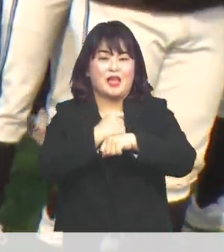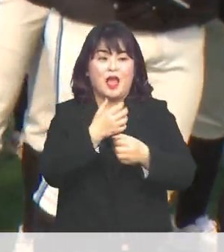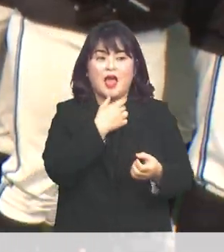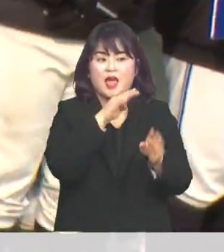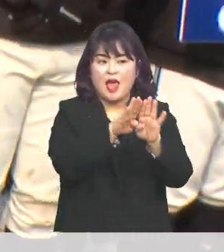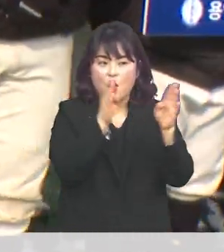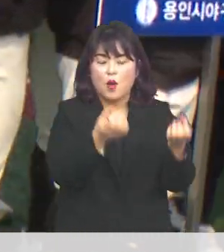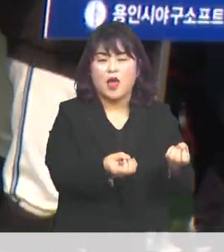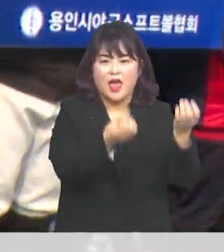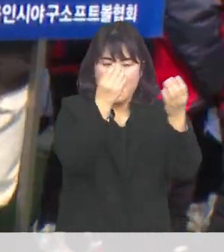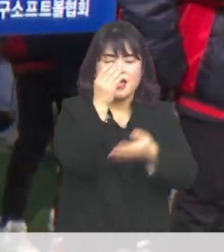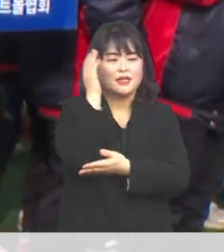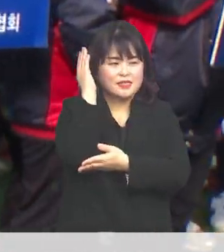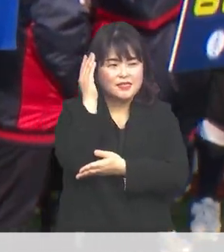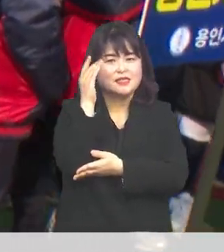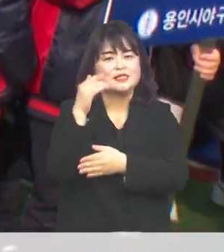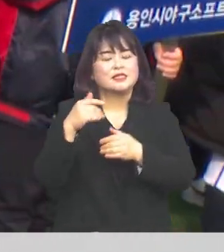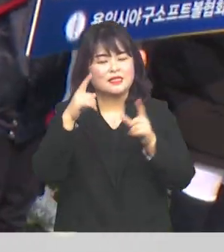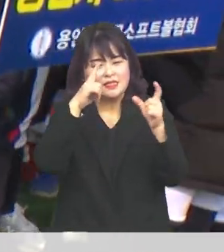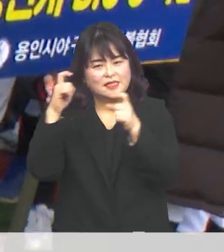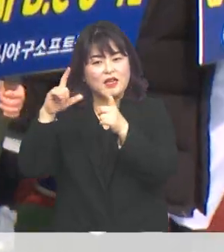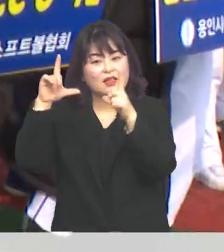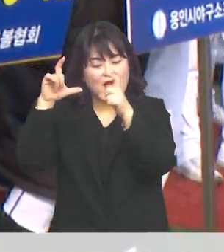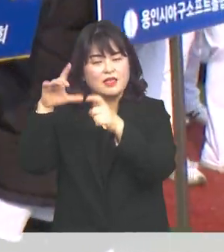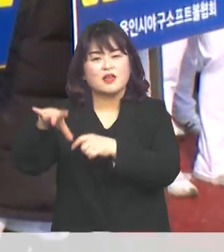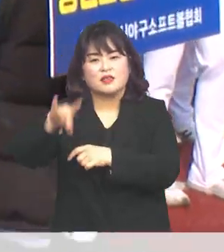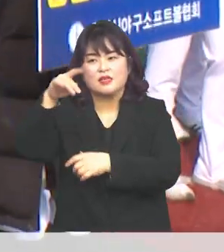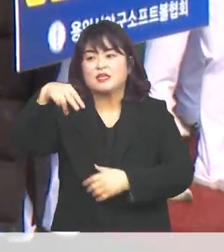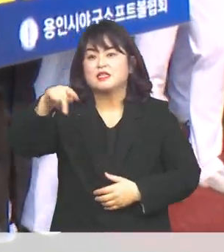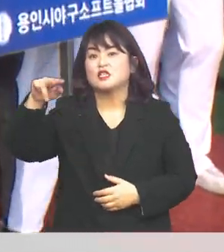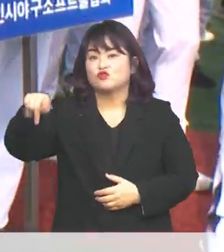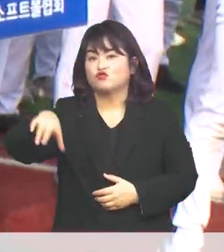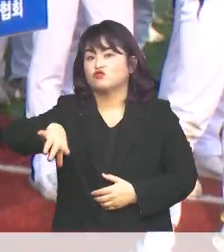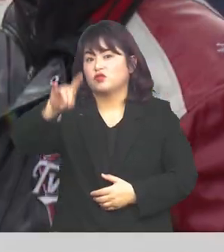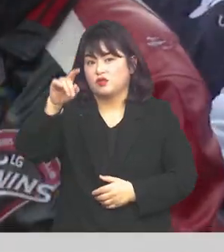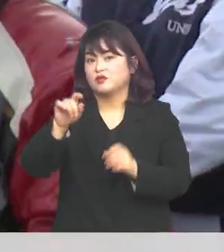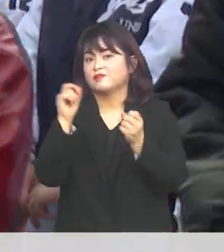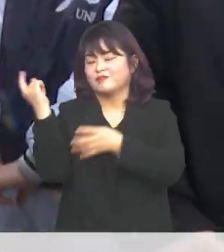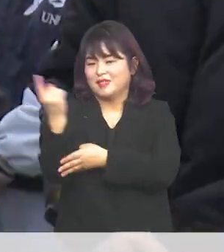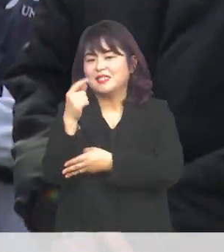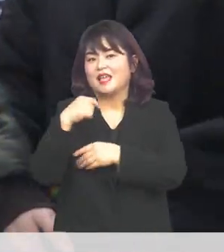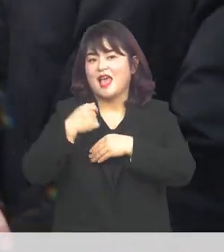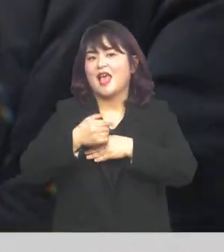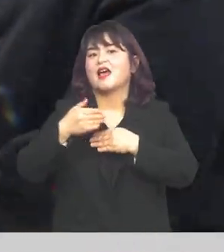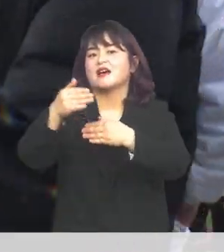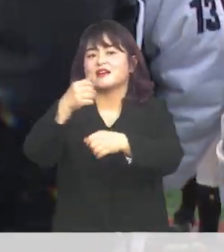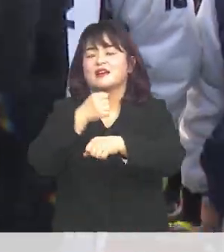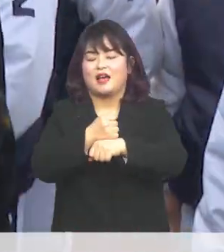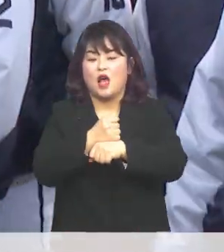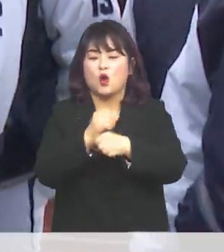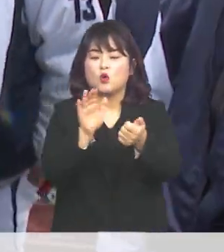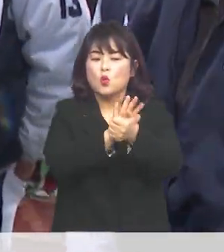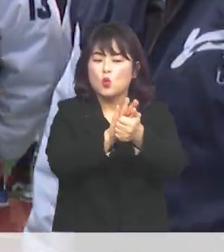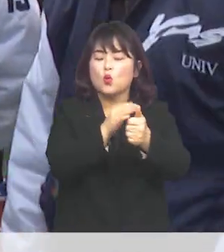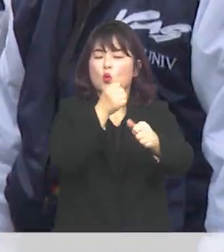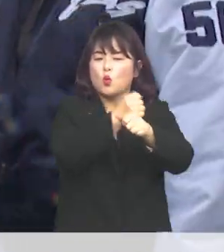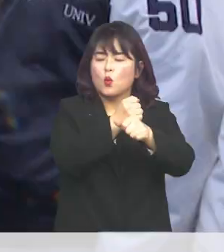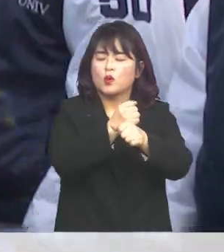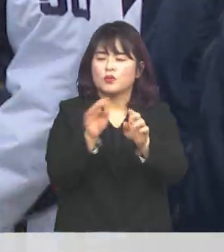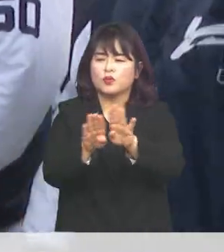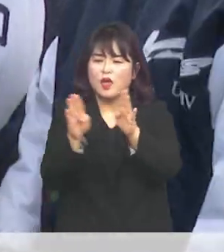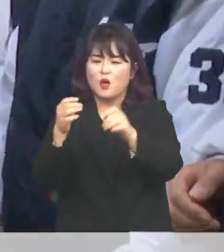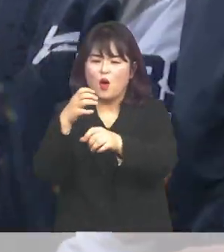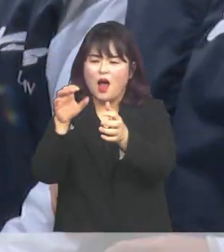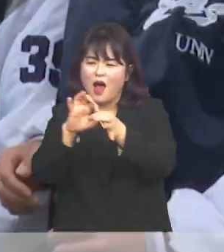개회식은 개회선언과 대회사, 기념촬영, 시구 순으로 진행됐습니다. 이 시장은 대회에 참가한 동호인들을 격려하고